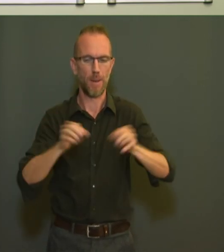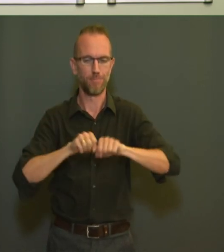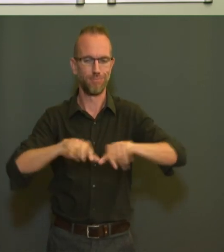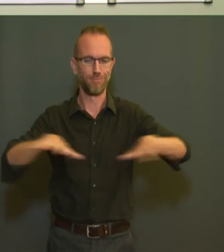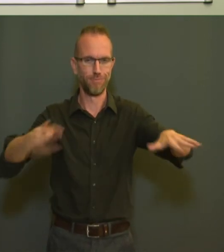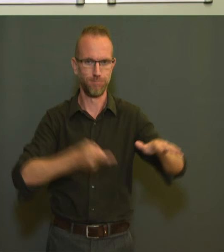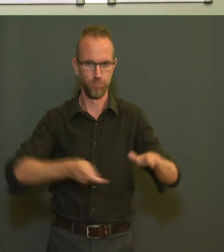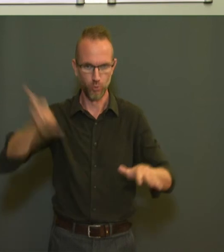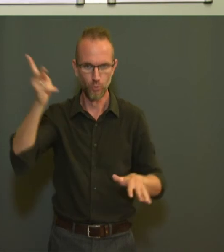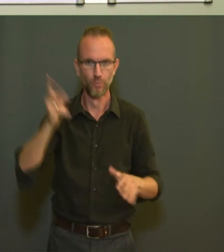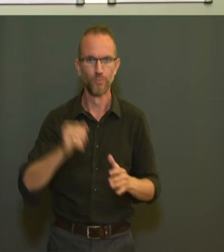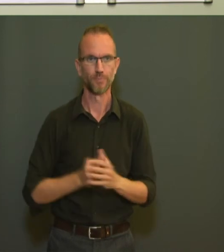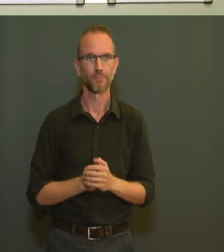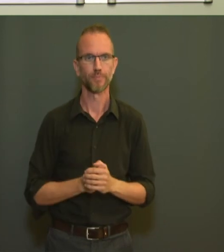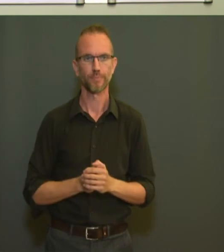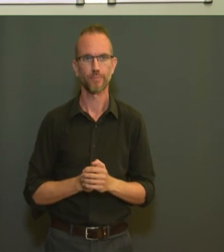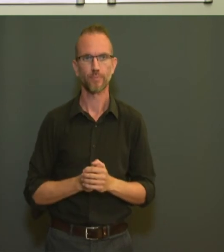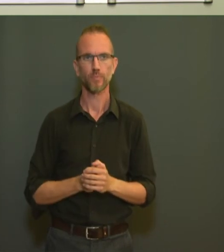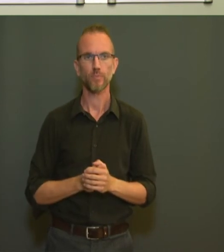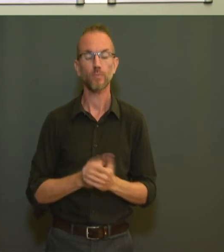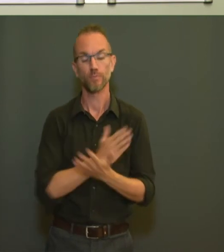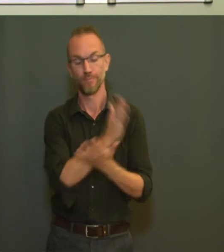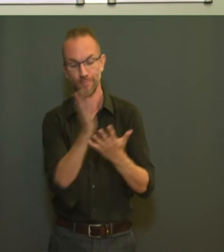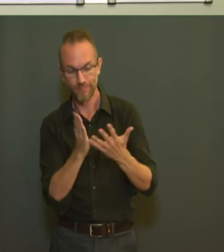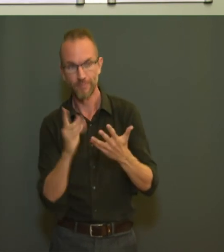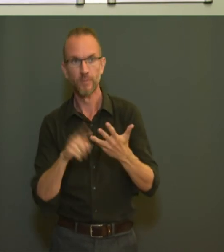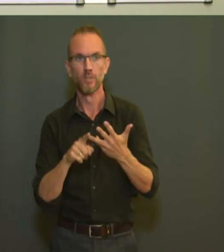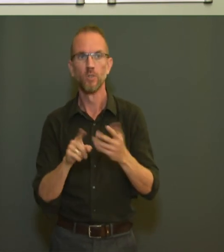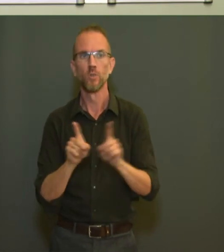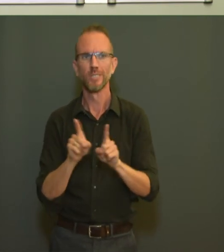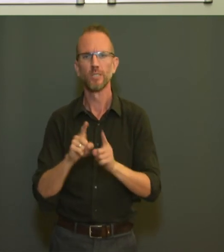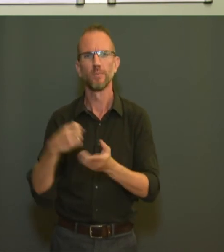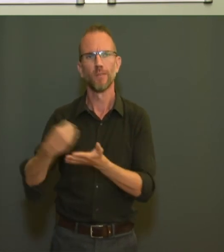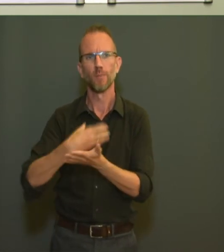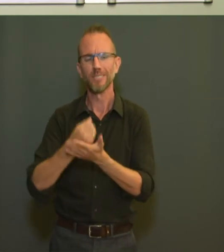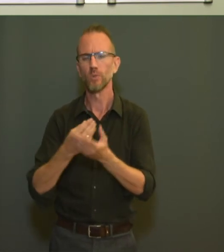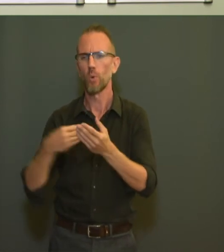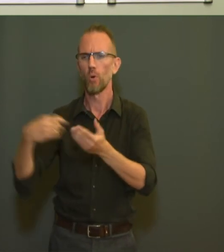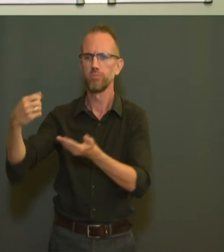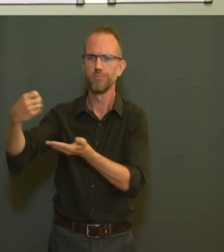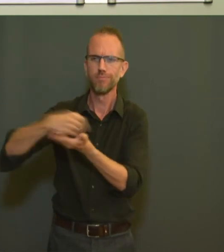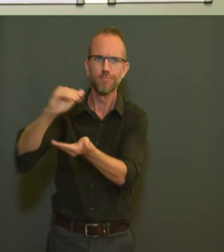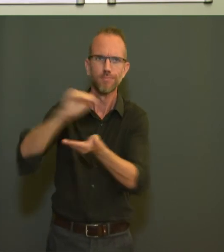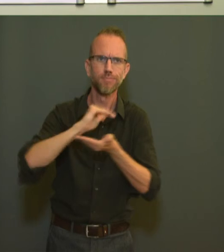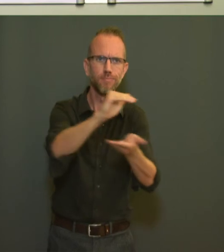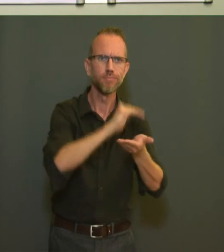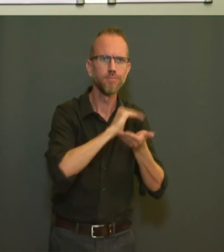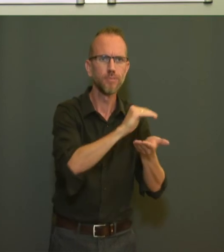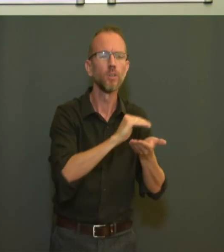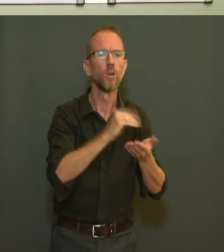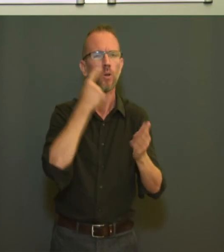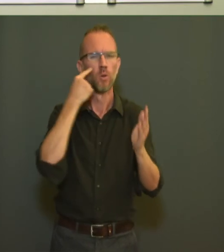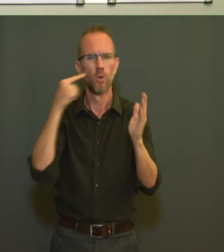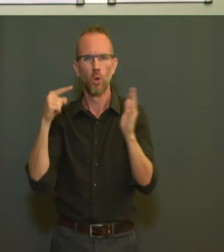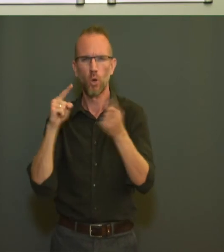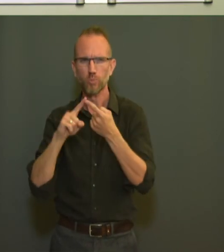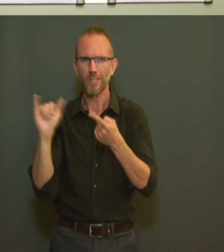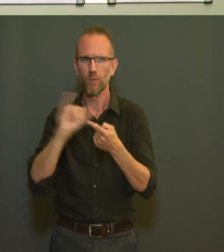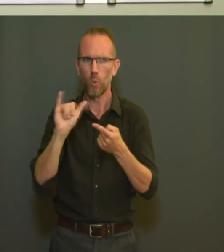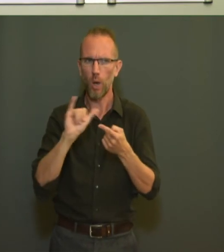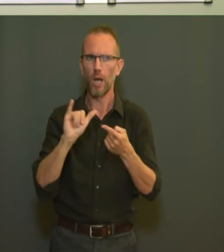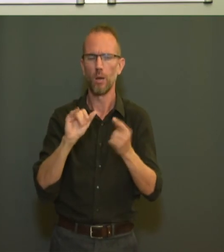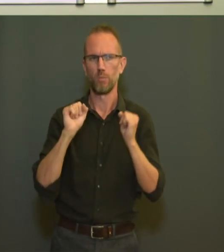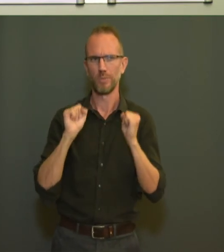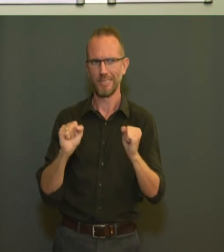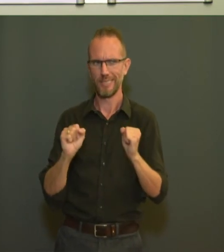d'autres informations complémentaires disponibles de manière à intégrer tout ceci pour donner le niveau qui sera